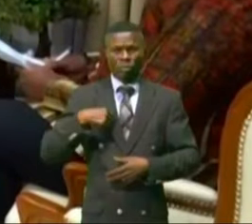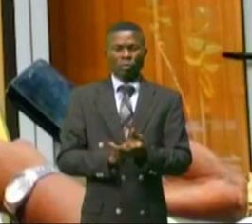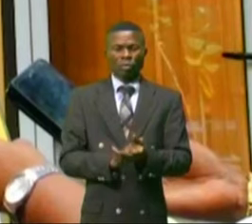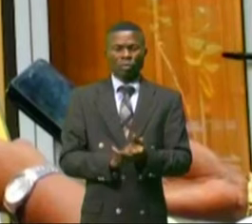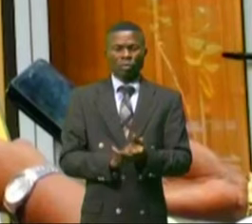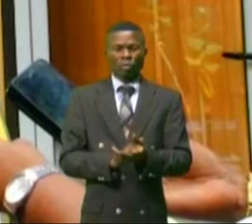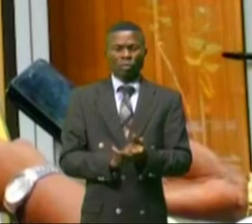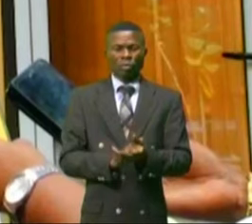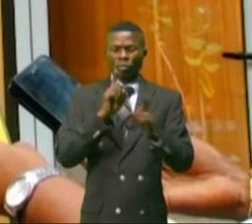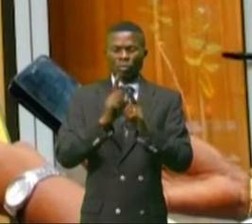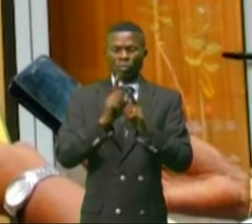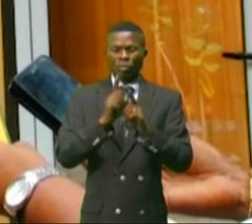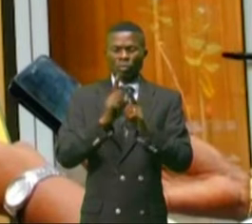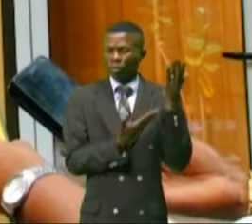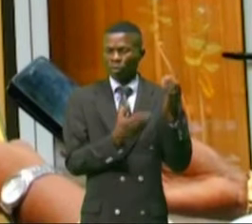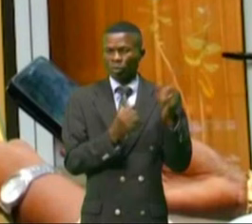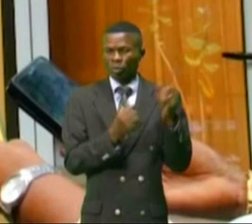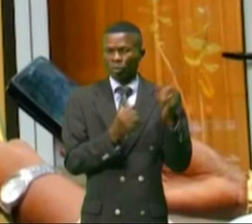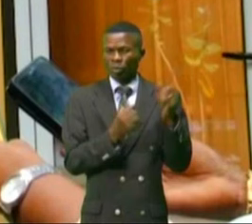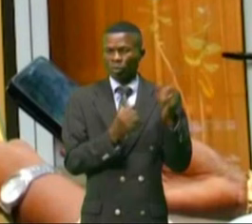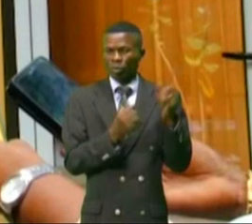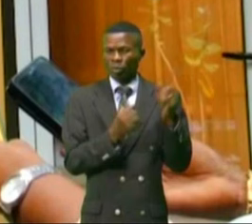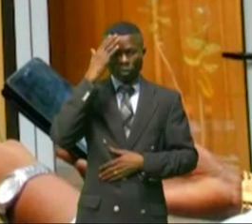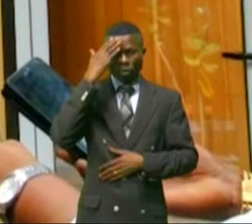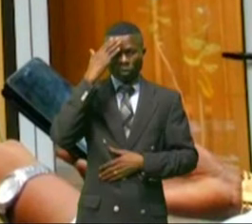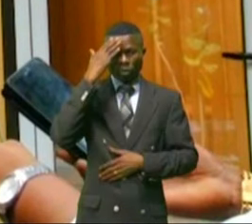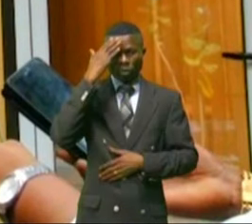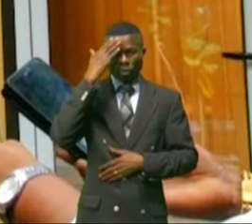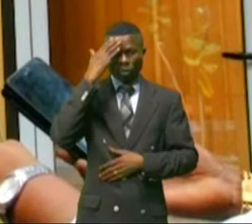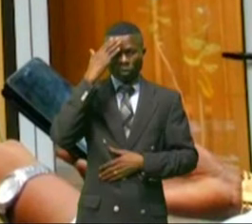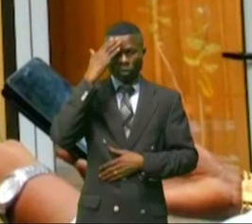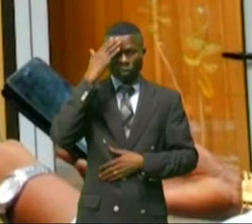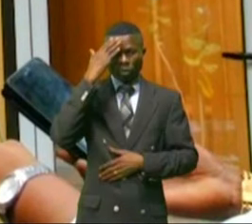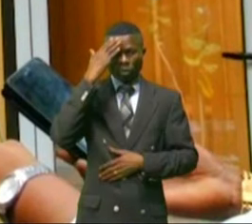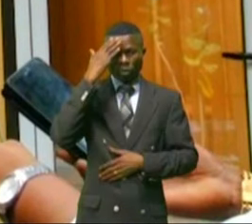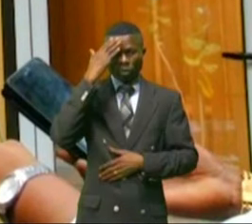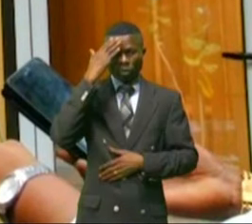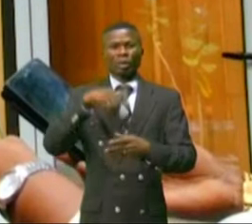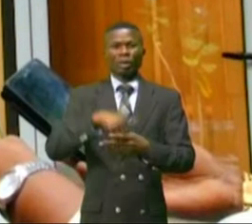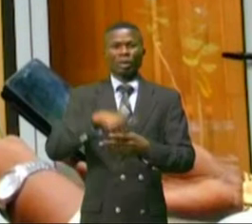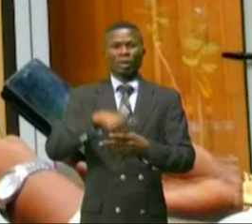diplomatie de très haut niveau. Je pense que vous connaissez notre initiative à travers